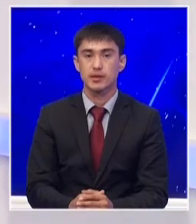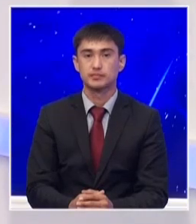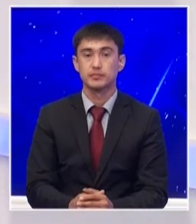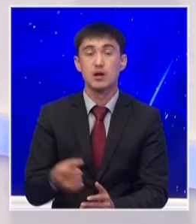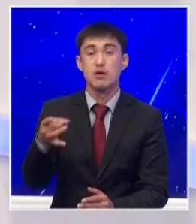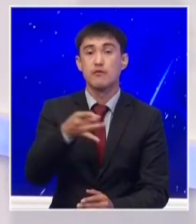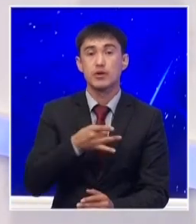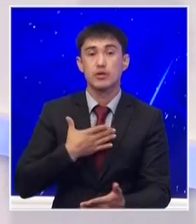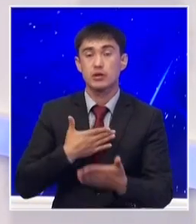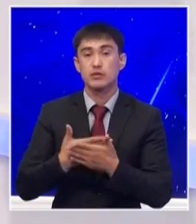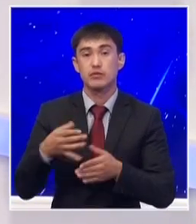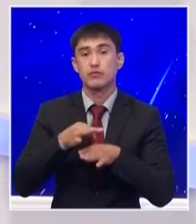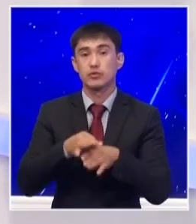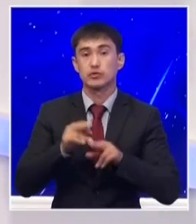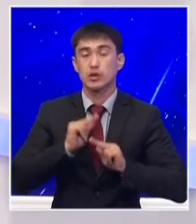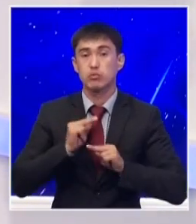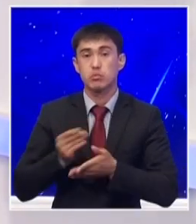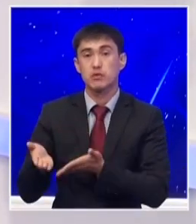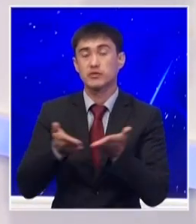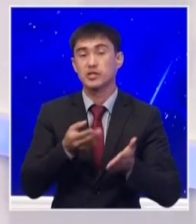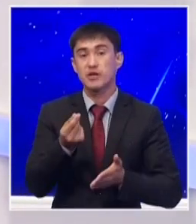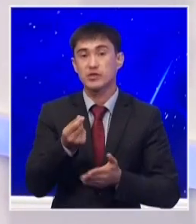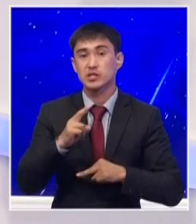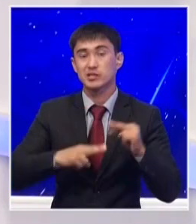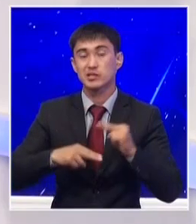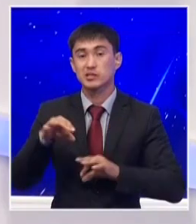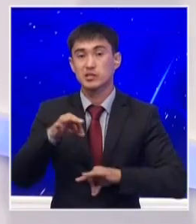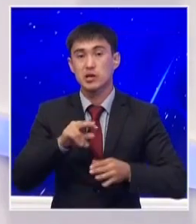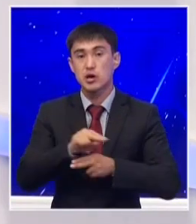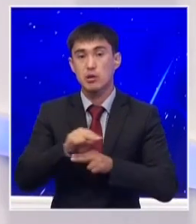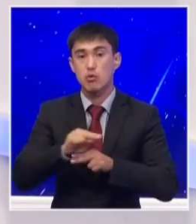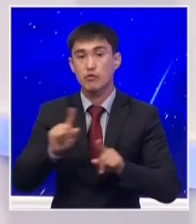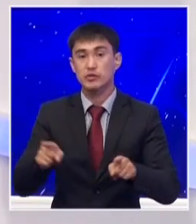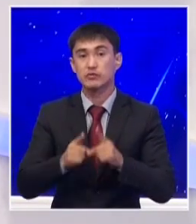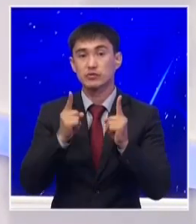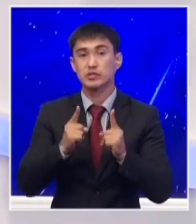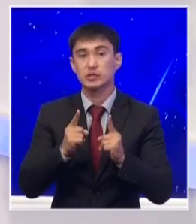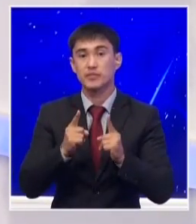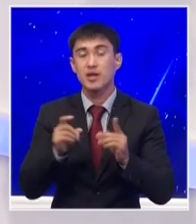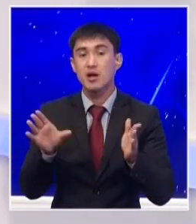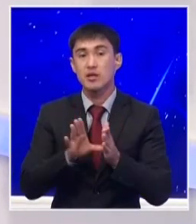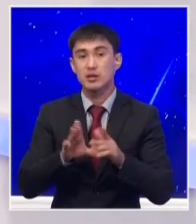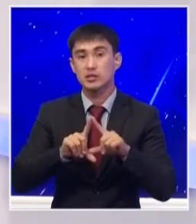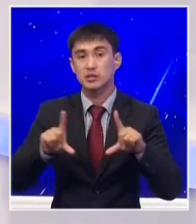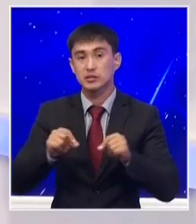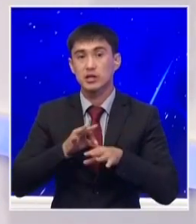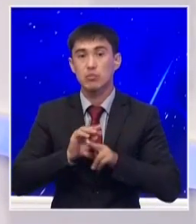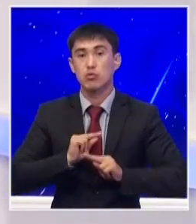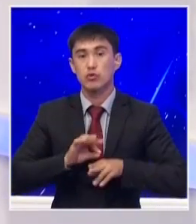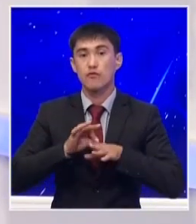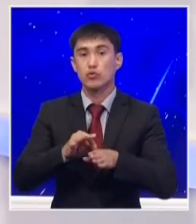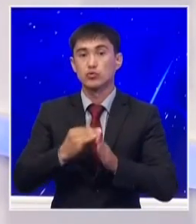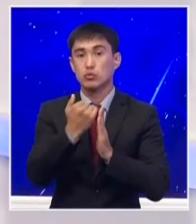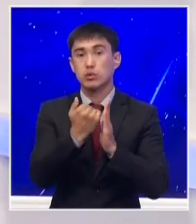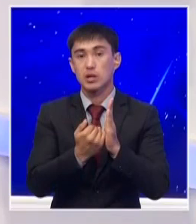В регионе активно ведется работа по привлечению инвесторов для строительства и ремонта возобновляемых источников энергии. Все работы ведутся в рамках